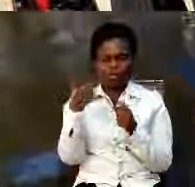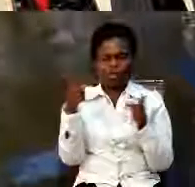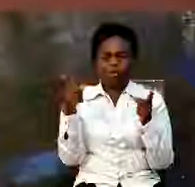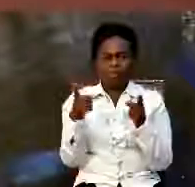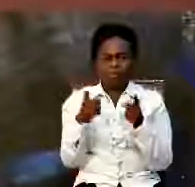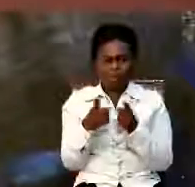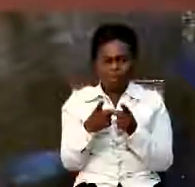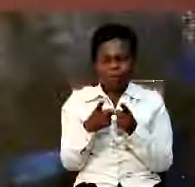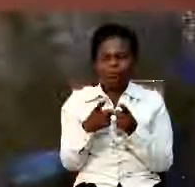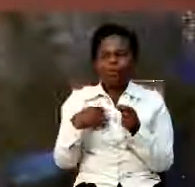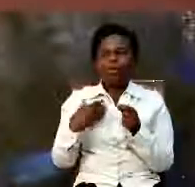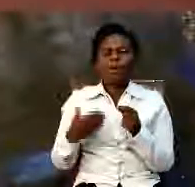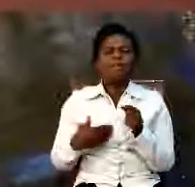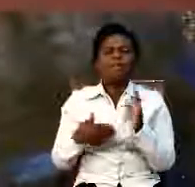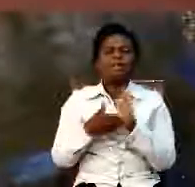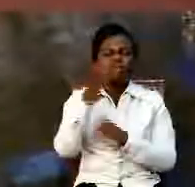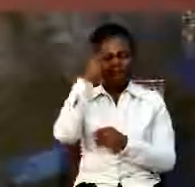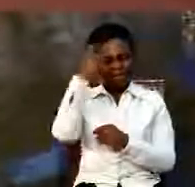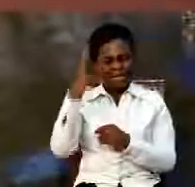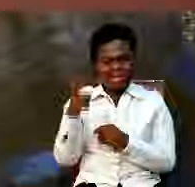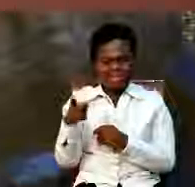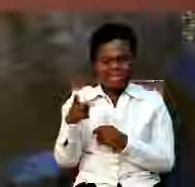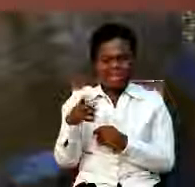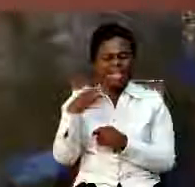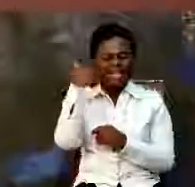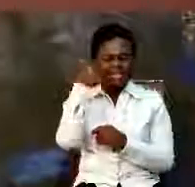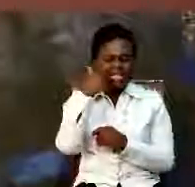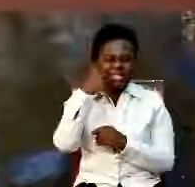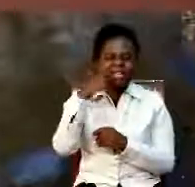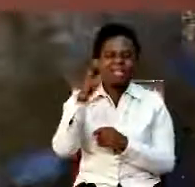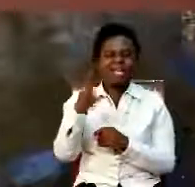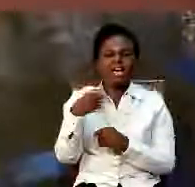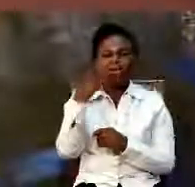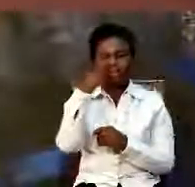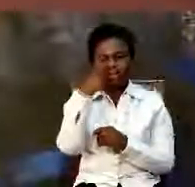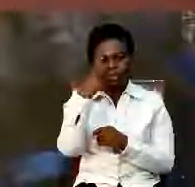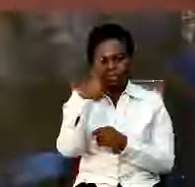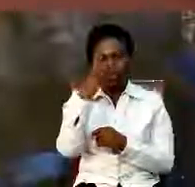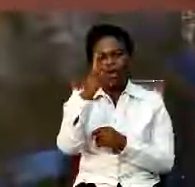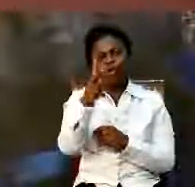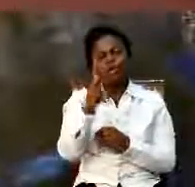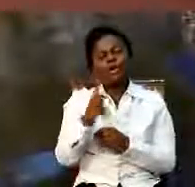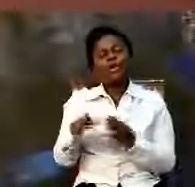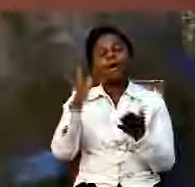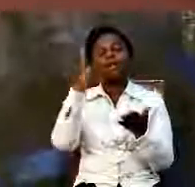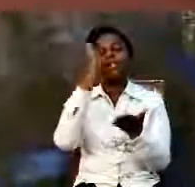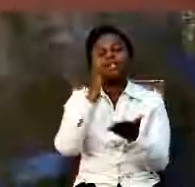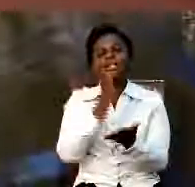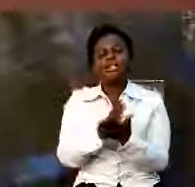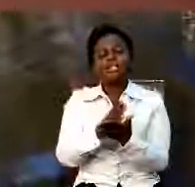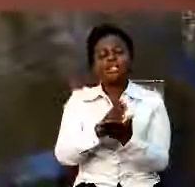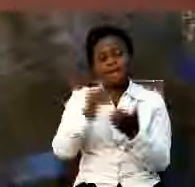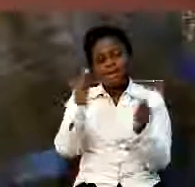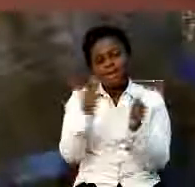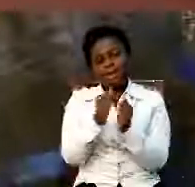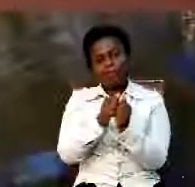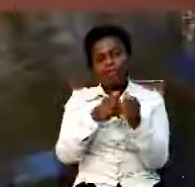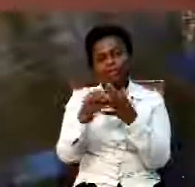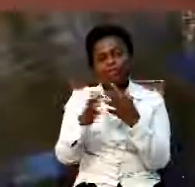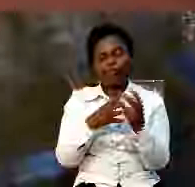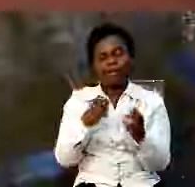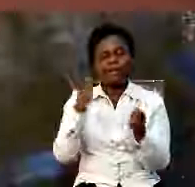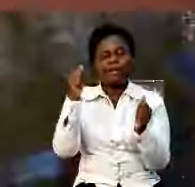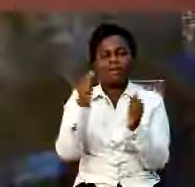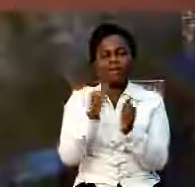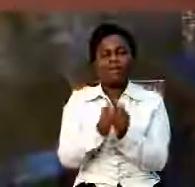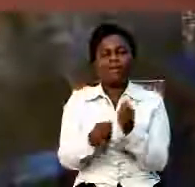sifa au ananiambia kwamba sasa hivi nyama zimeondoka. Kwa hiyo hakikisha kwamba kitu unachokifanya ni kitu